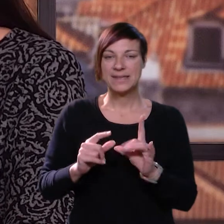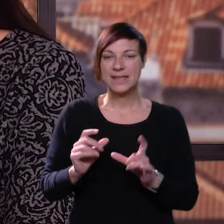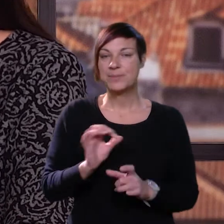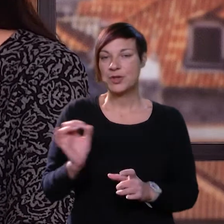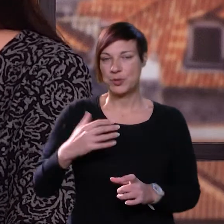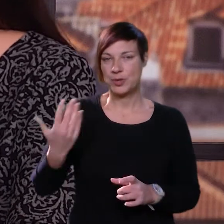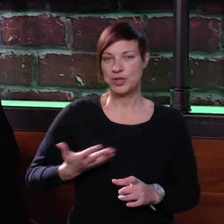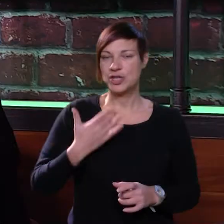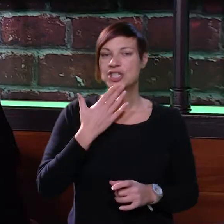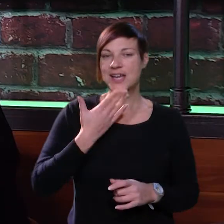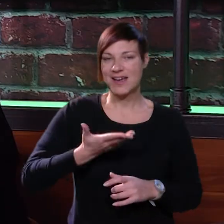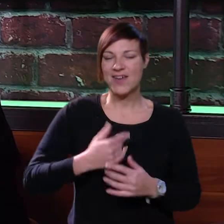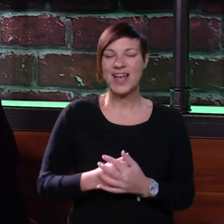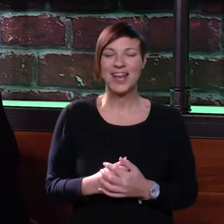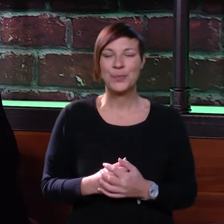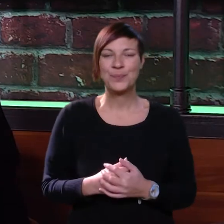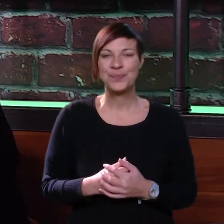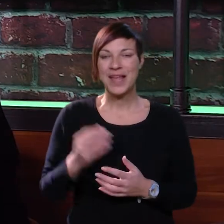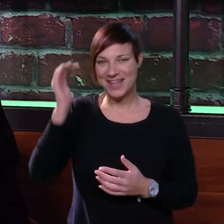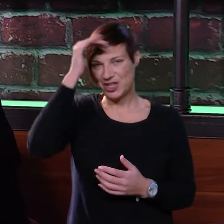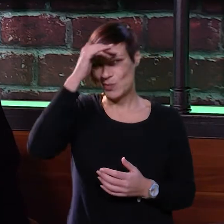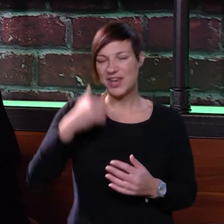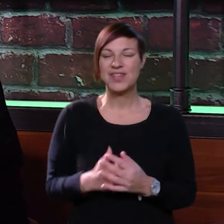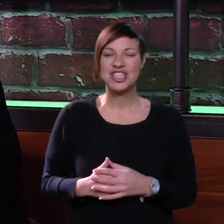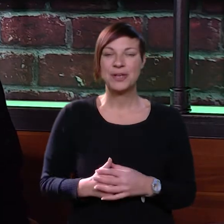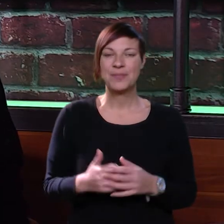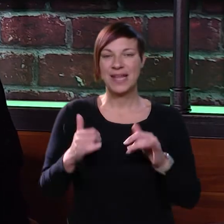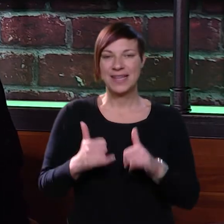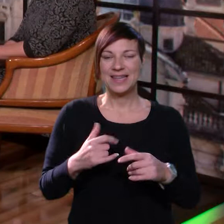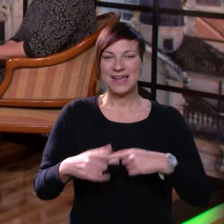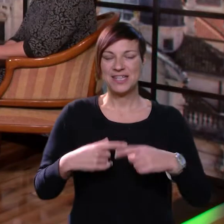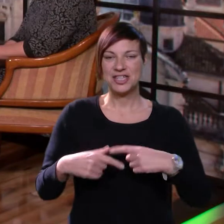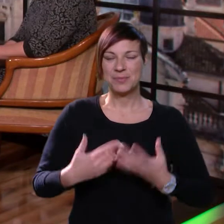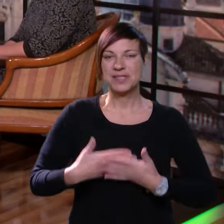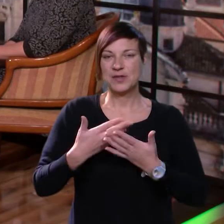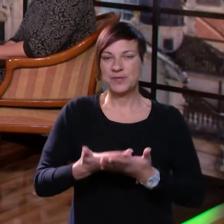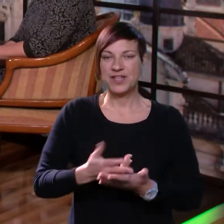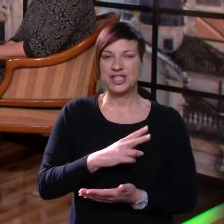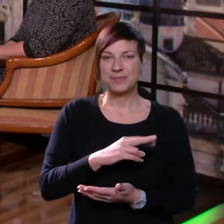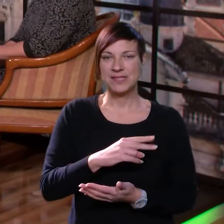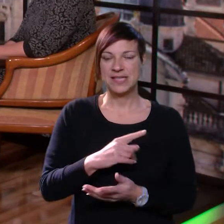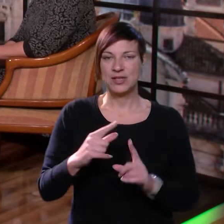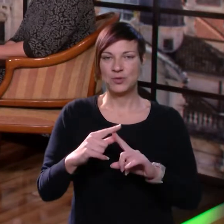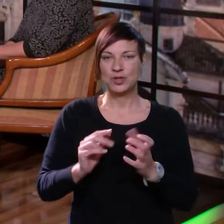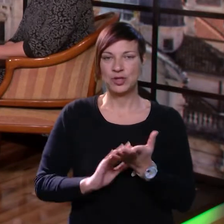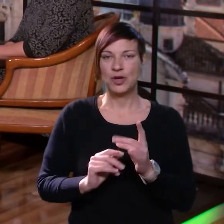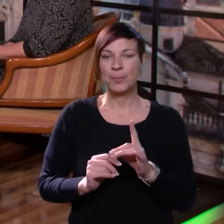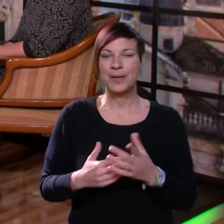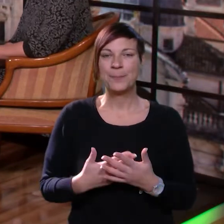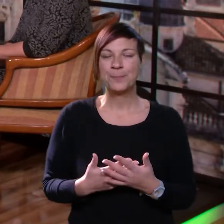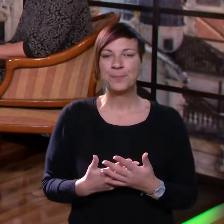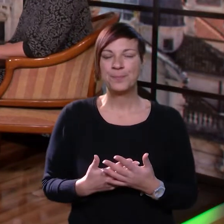Bender. Dobro nam došli. Hvala. Dobro večer. Današnju emisiju posvetit ćemo vašem